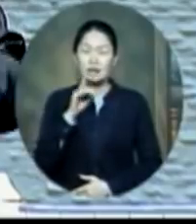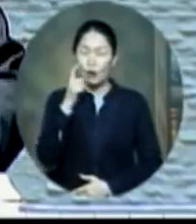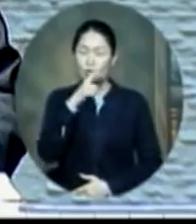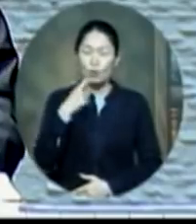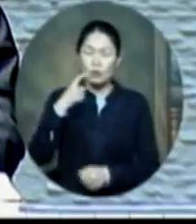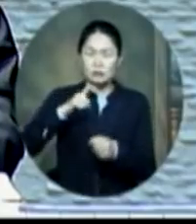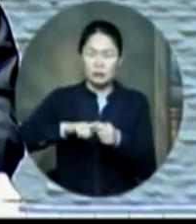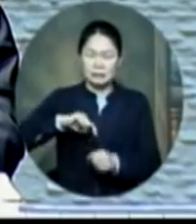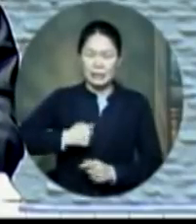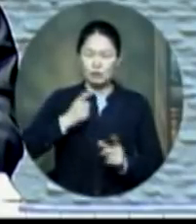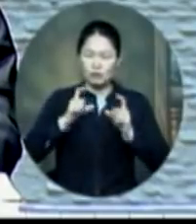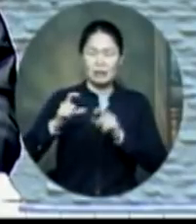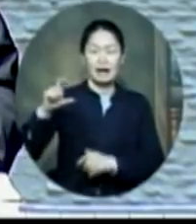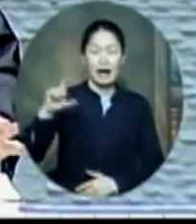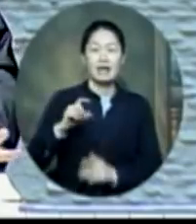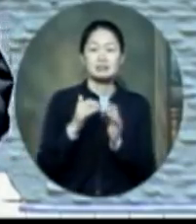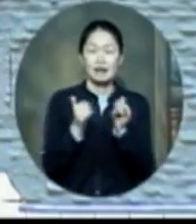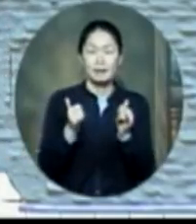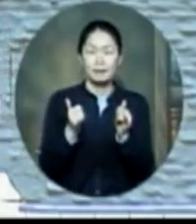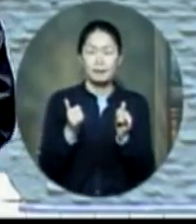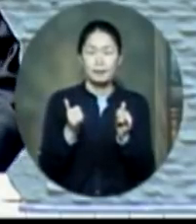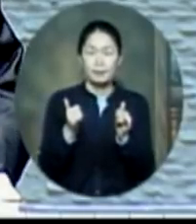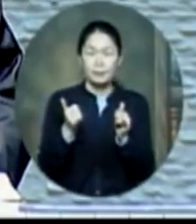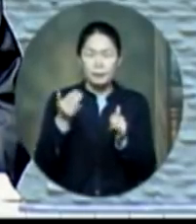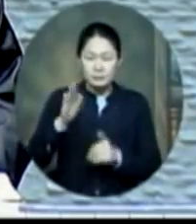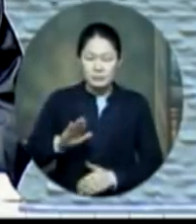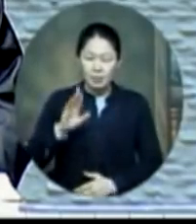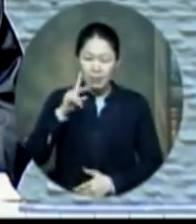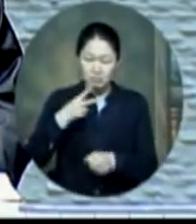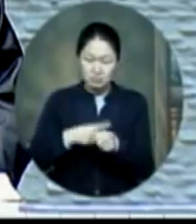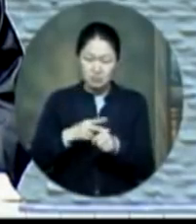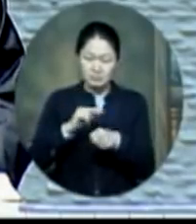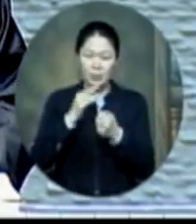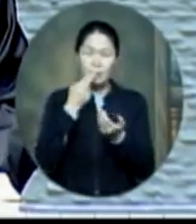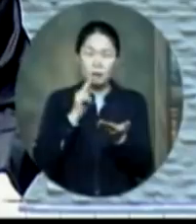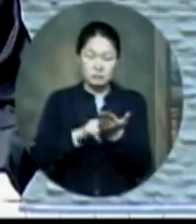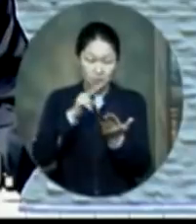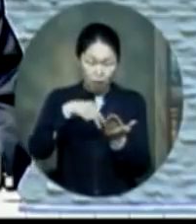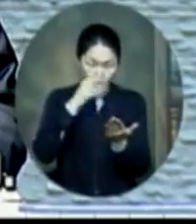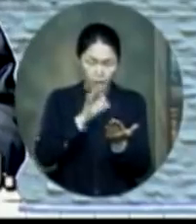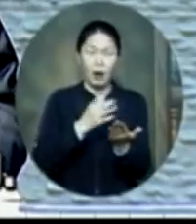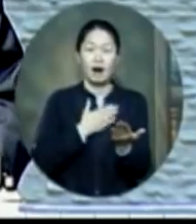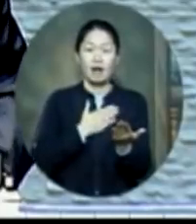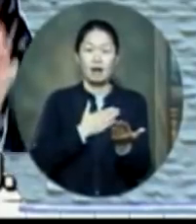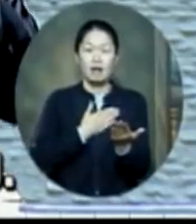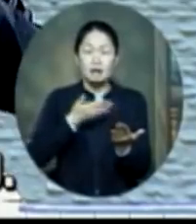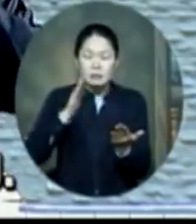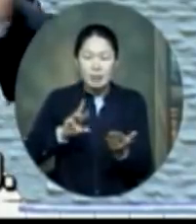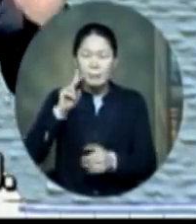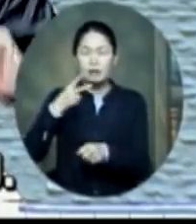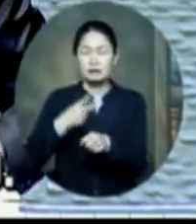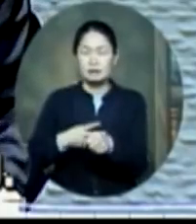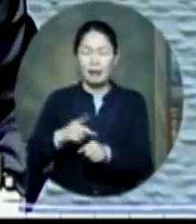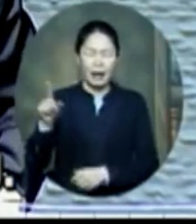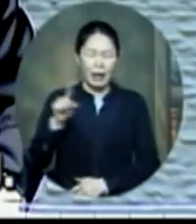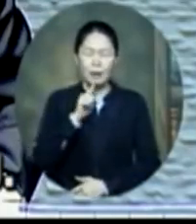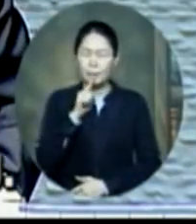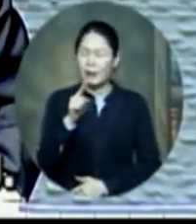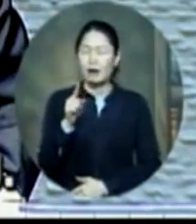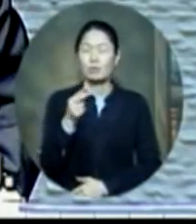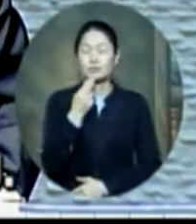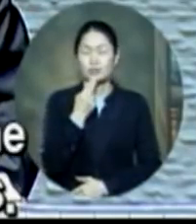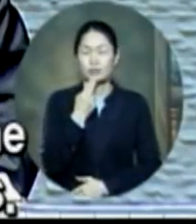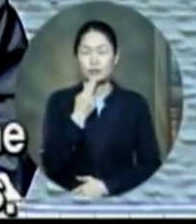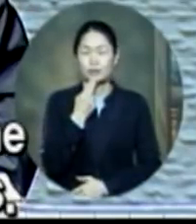주장이 강한 사람입니다. 사도 바울의 서신을 읽어보면 알 수가 있어요. 그런데 사도 바울은 아무 말을 안 합니다.